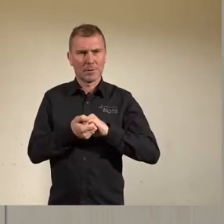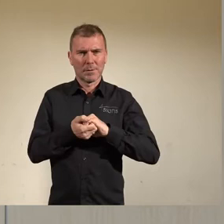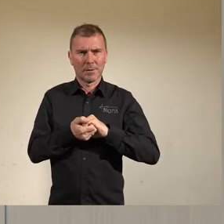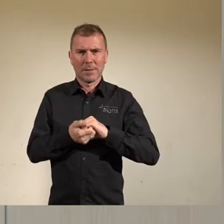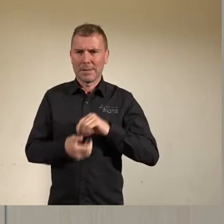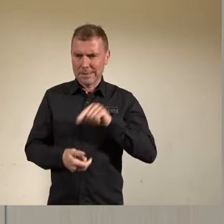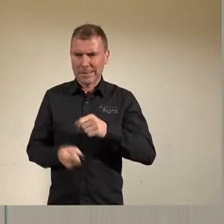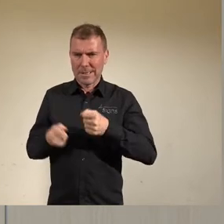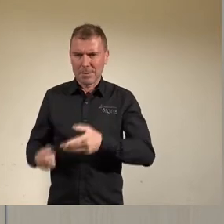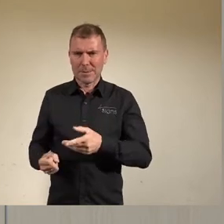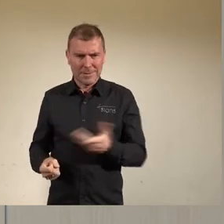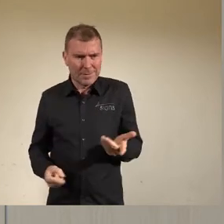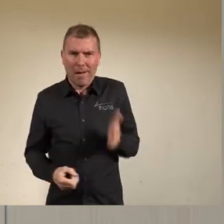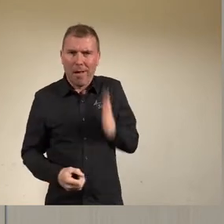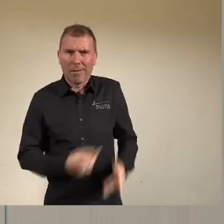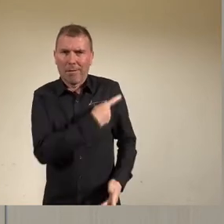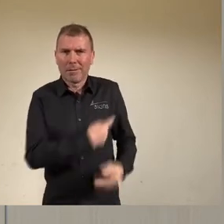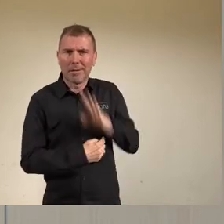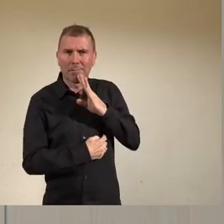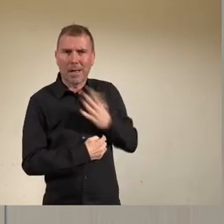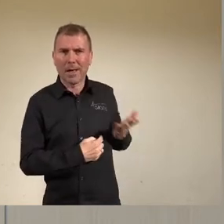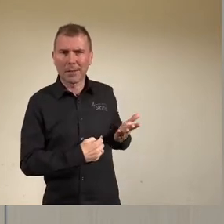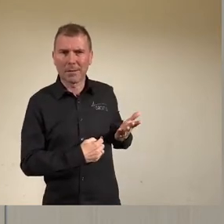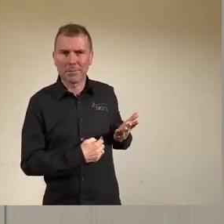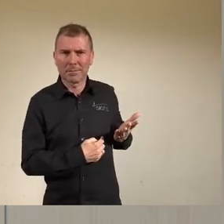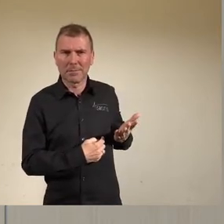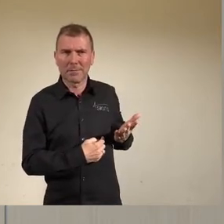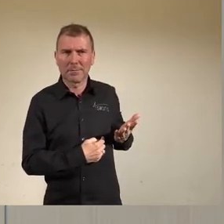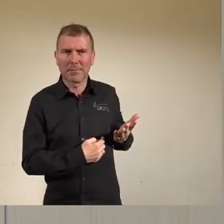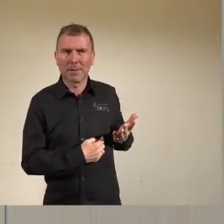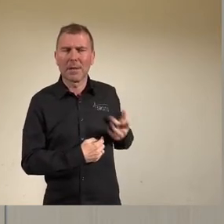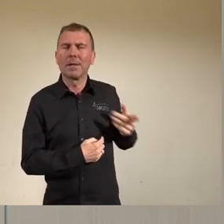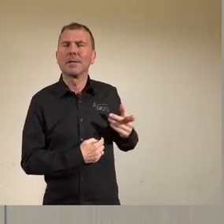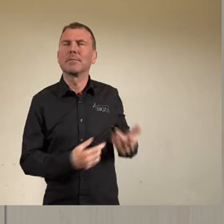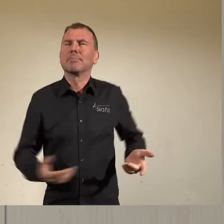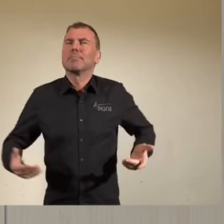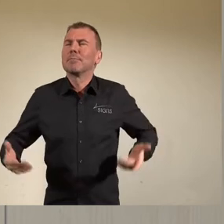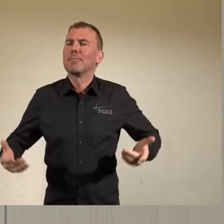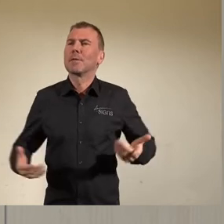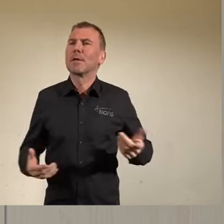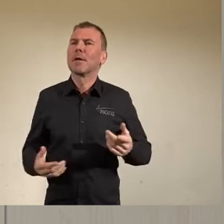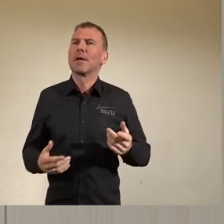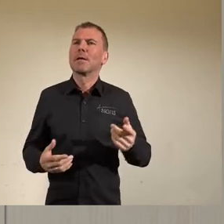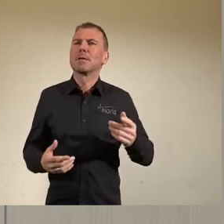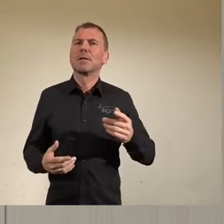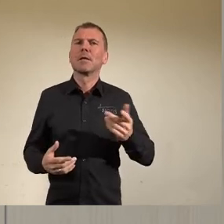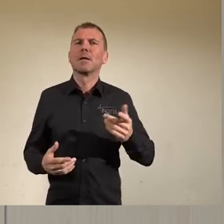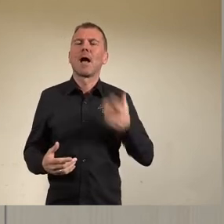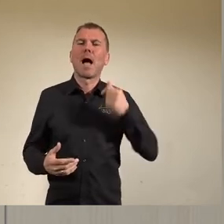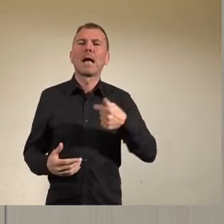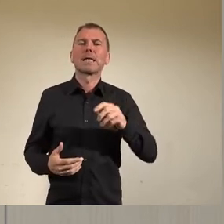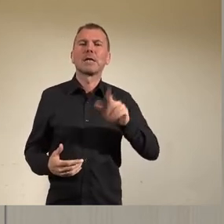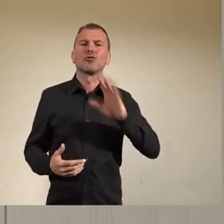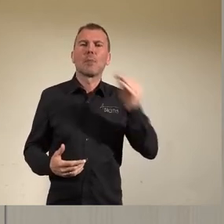dies passierte, dann war es eben gerade die in einer Rede kumulierte Schnappatmung des Herrn